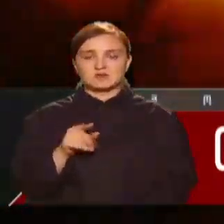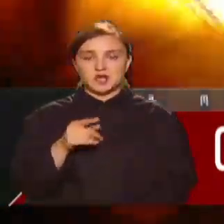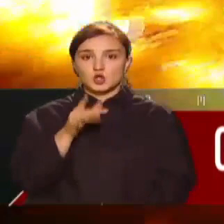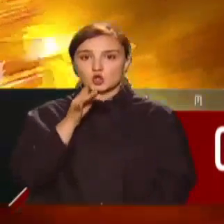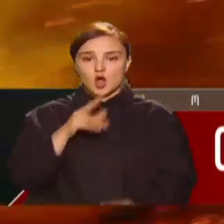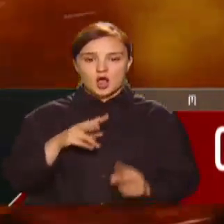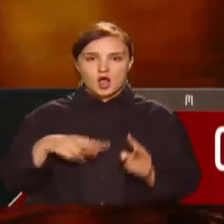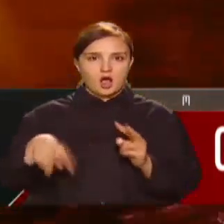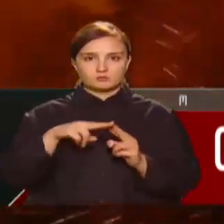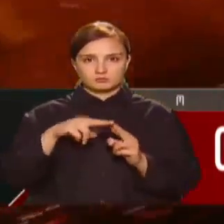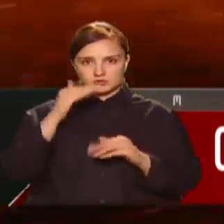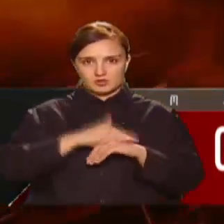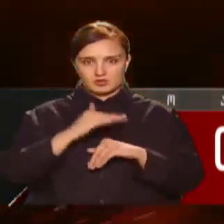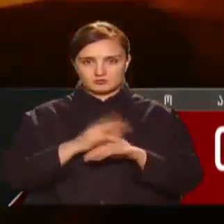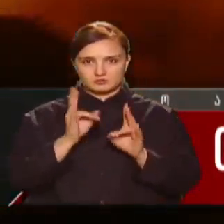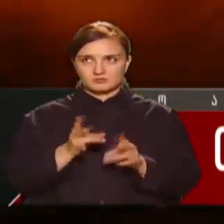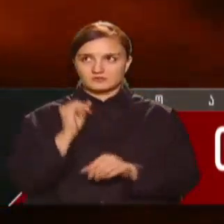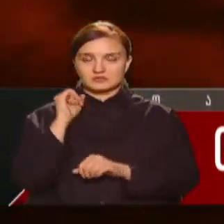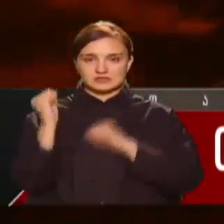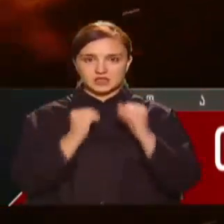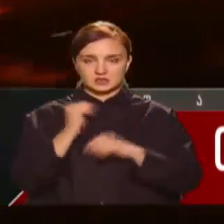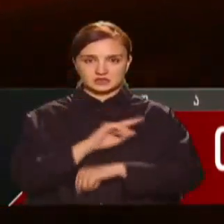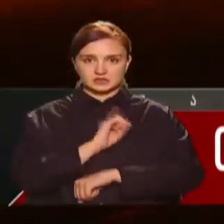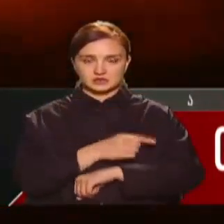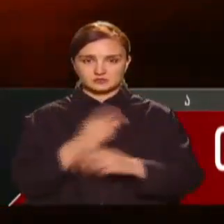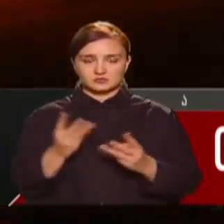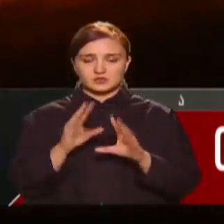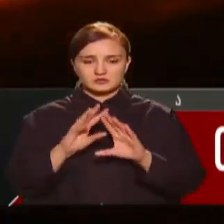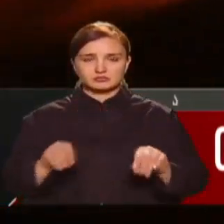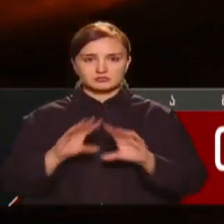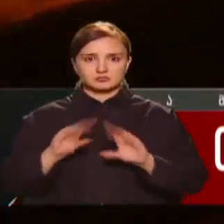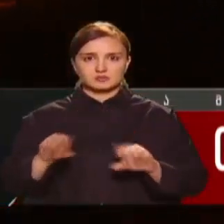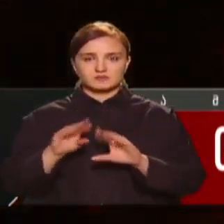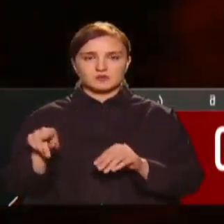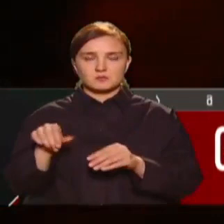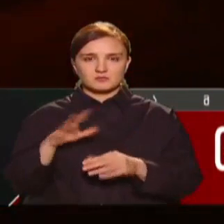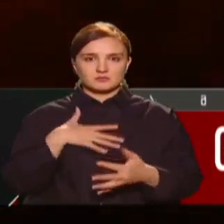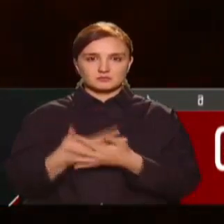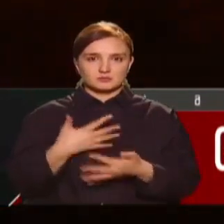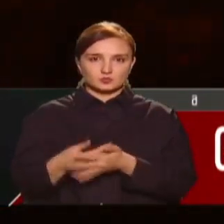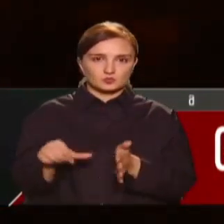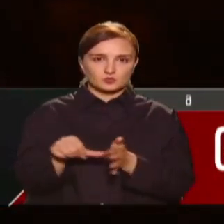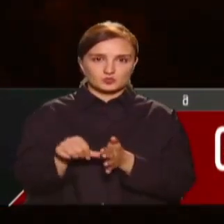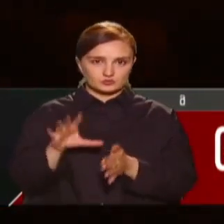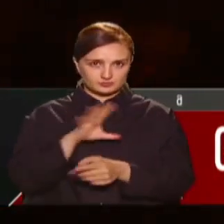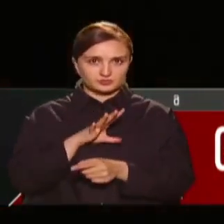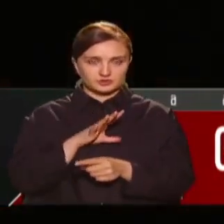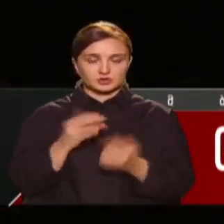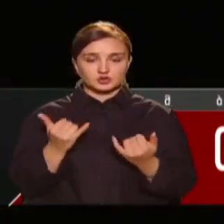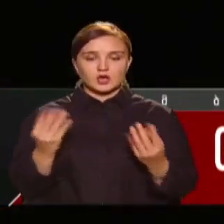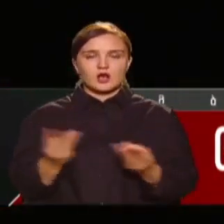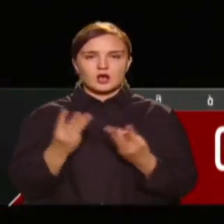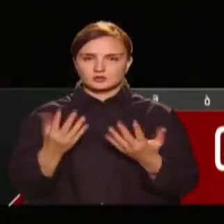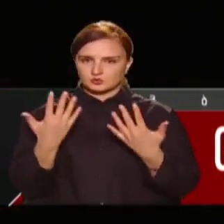erdroulat ghamis saatebshi zlieri karis dros gachta. Krobis protsesshi mekhandre mashvelebtan ertad mokhaliseebit chaertnen. Am droisatvis